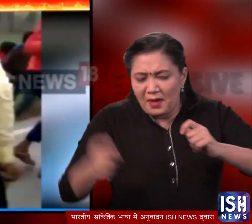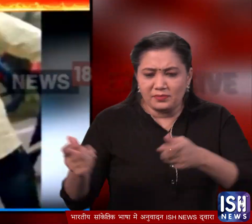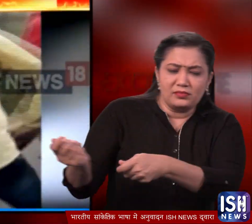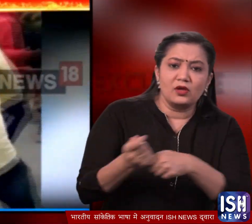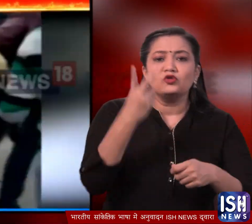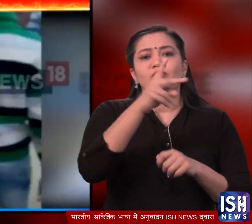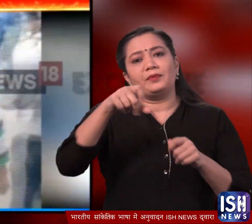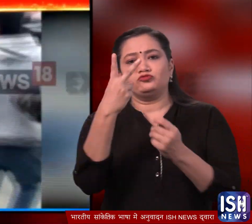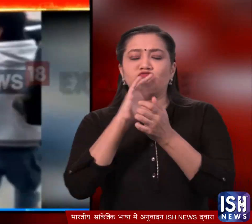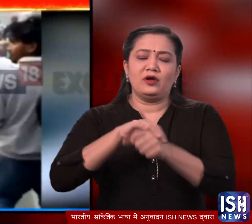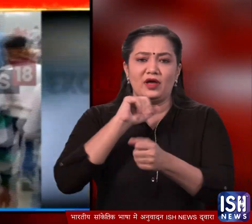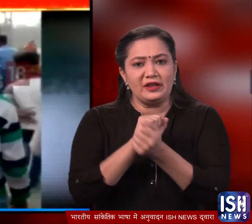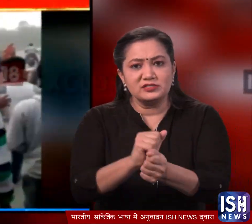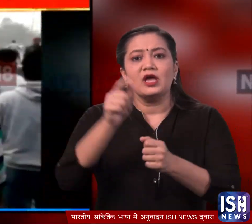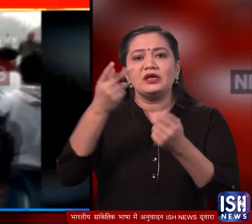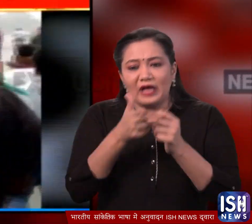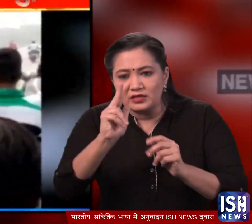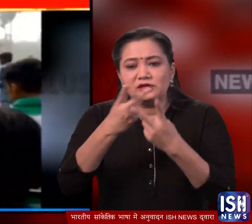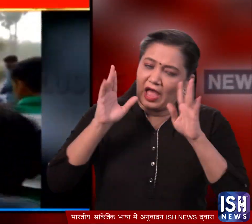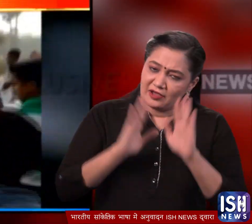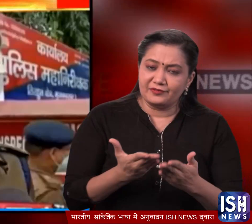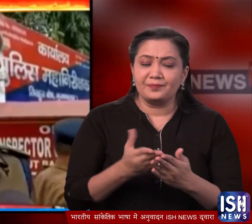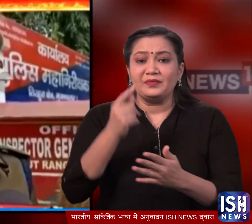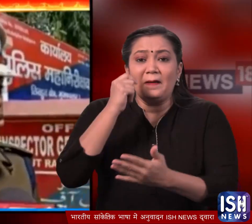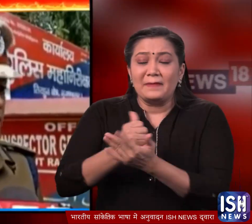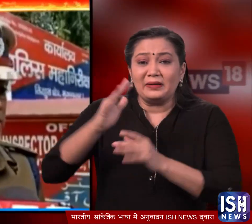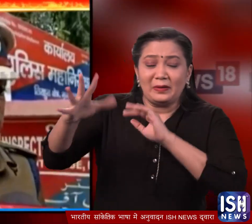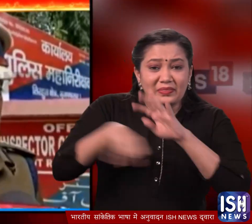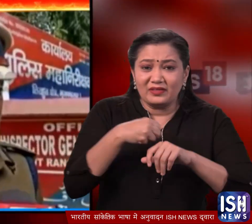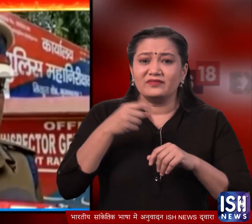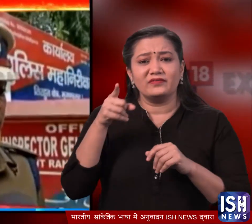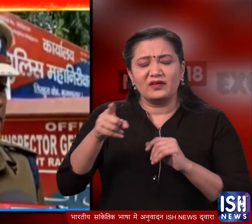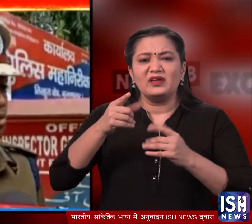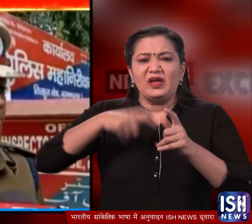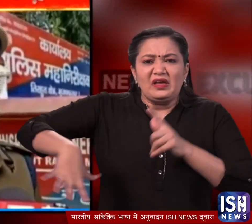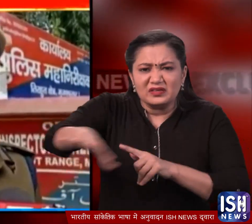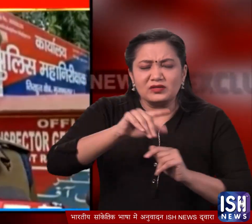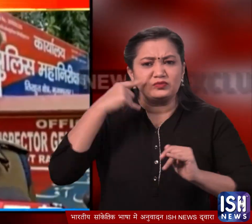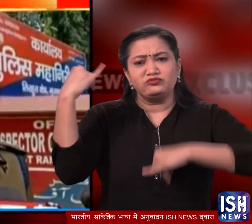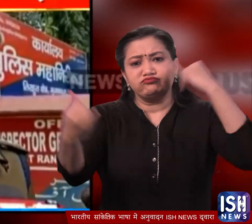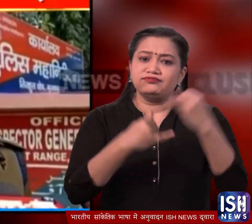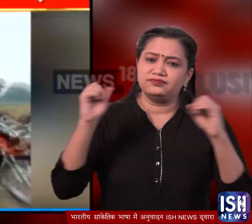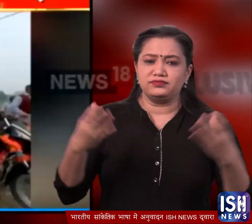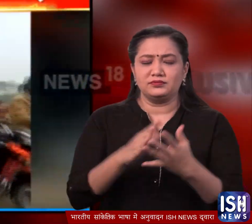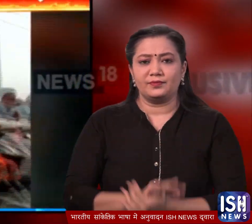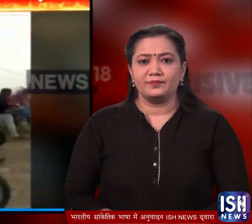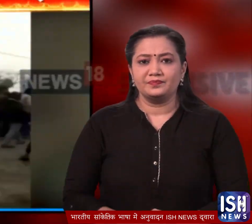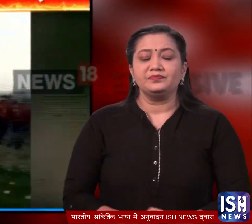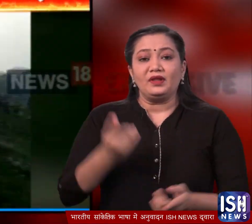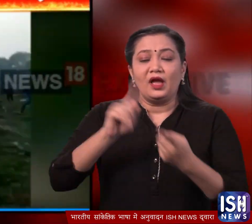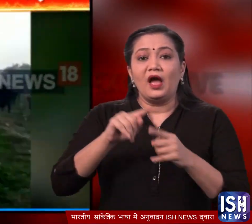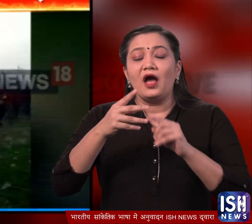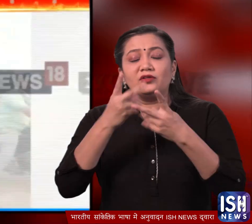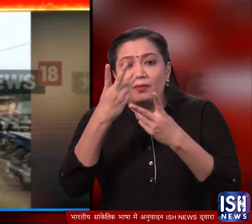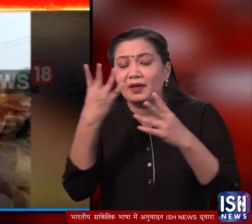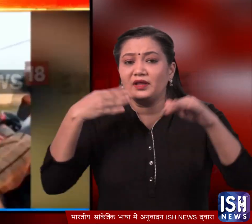दिए। बीच बीच में भीड़ में शामिल लोग उसे मारते भी रहे। 2 लोगों को अरेस्ट कर लिया गया है, उनके पास से हथियार भी मिला है। बैंक लूट की